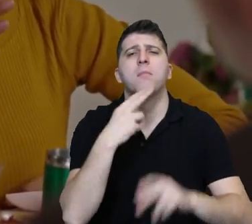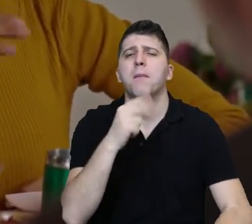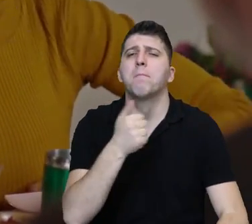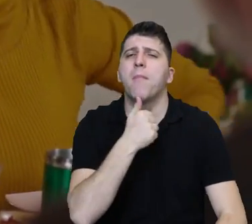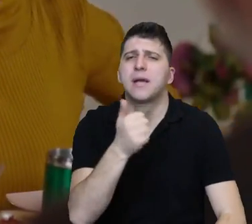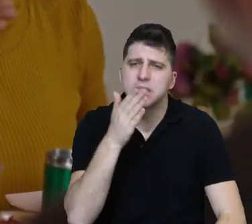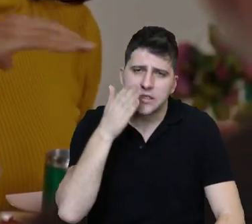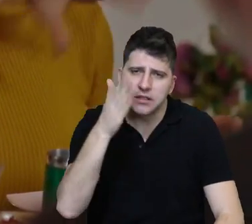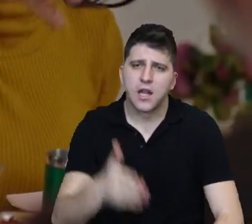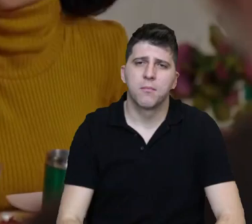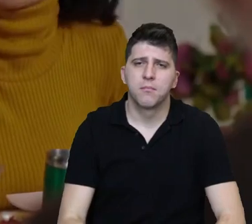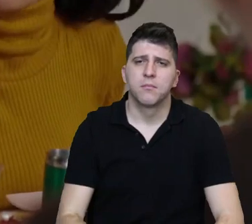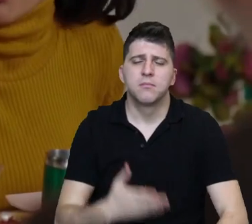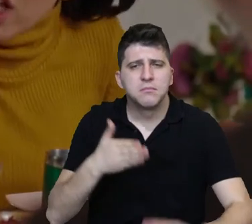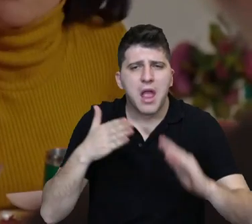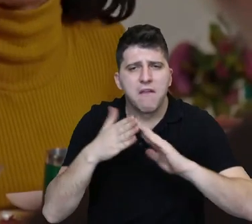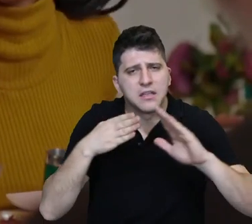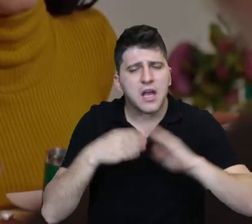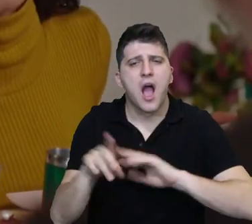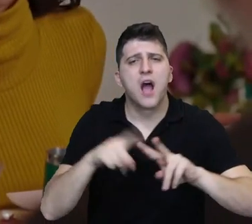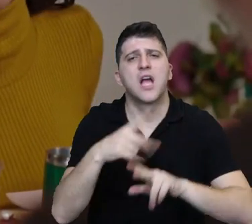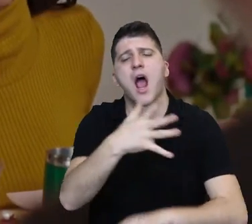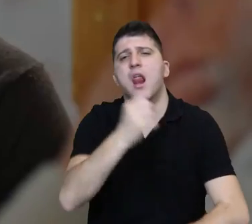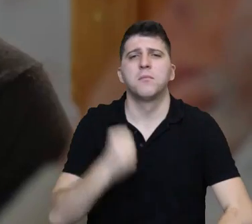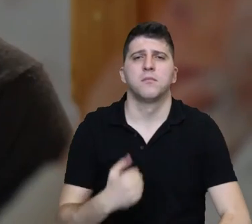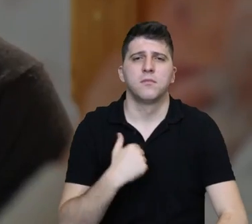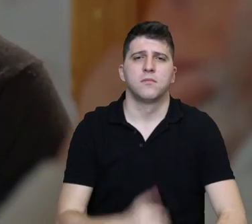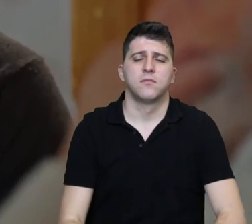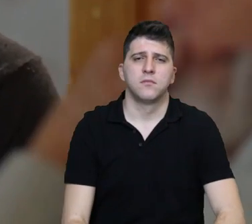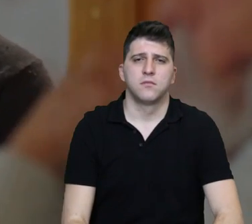Babacığım gidelim, basalım konağı, alalım Arda'yı, gelelim ya.